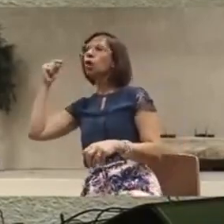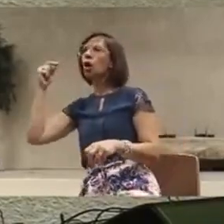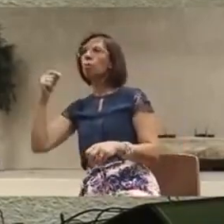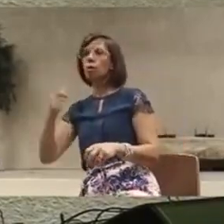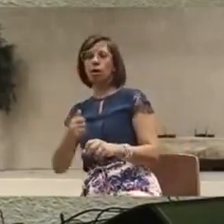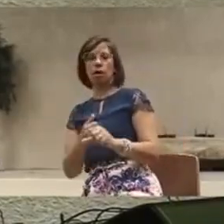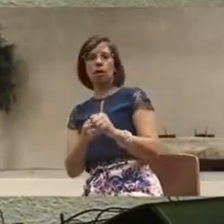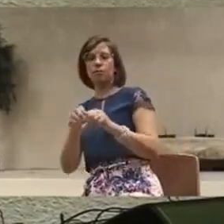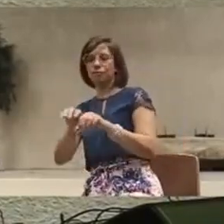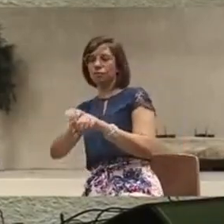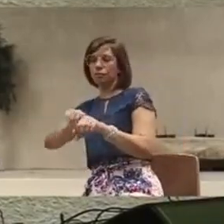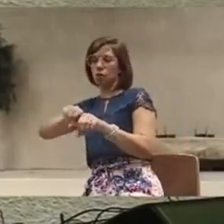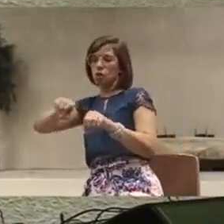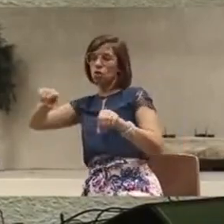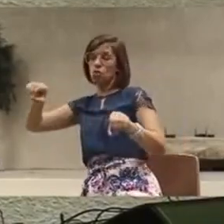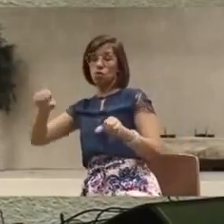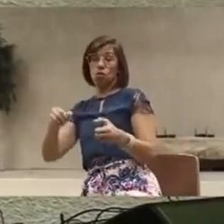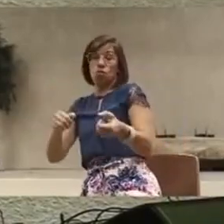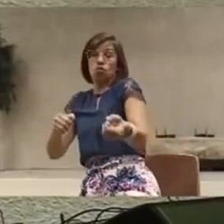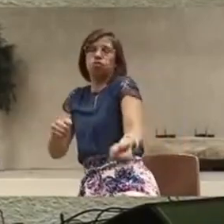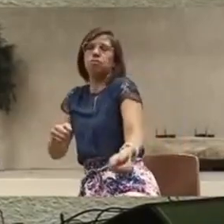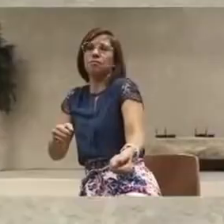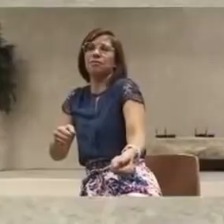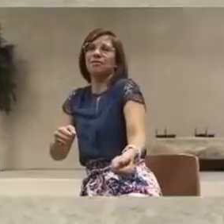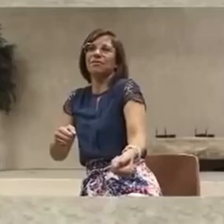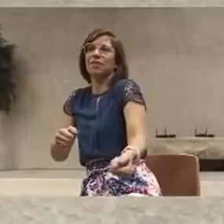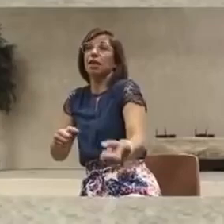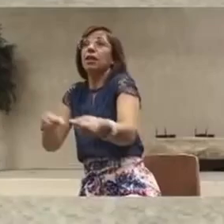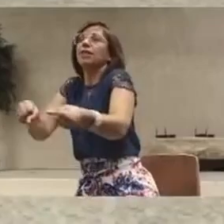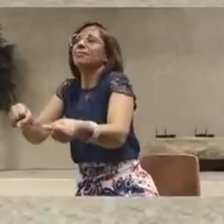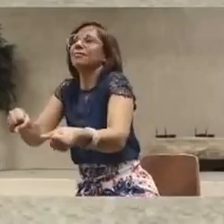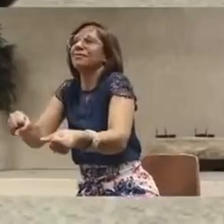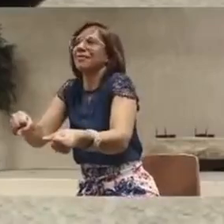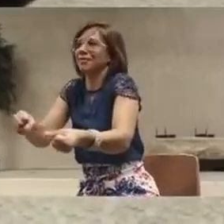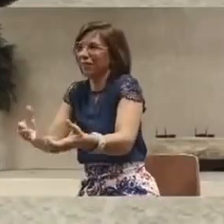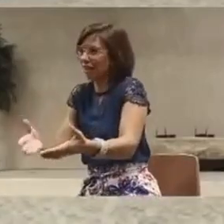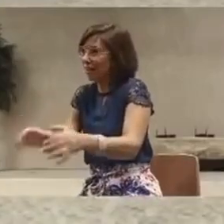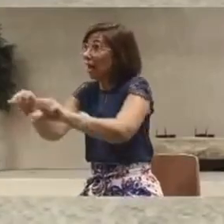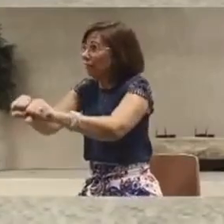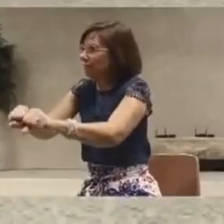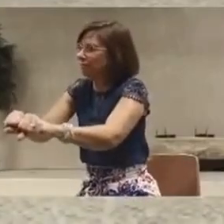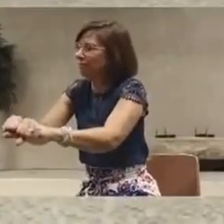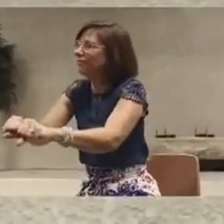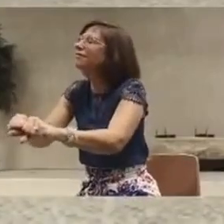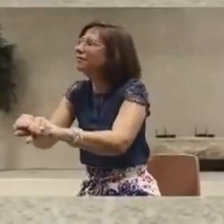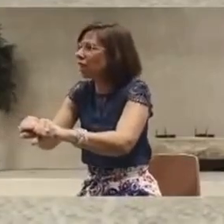hop, bien le Seigneur qui vient, il nous donne un petit coup de pouce. Il ne nous laisse pas tomber.